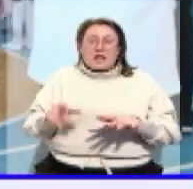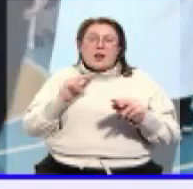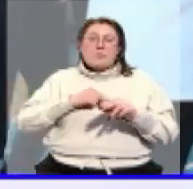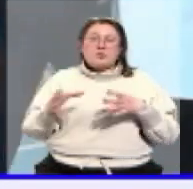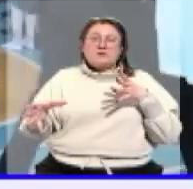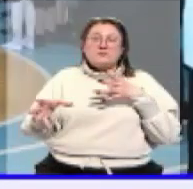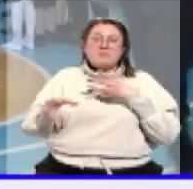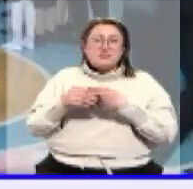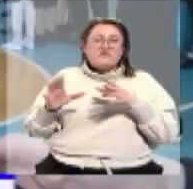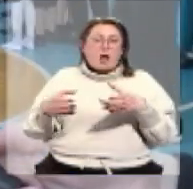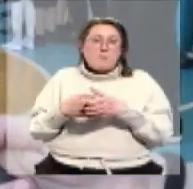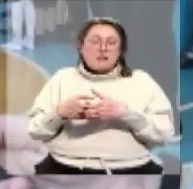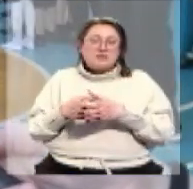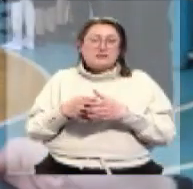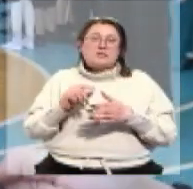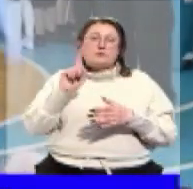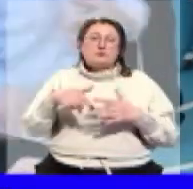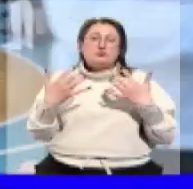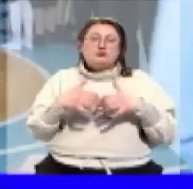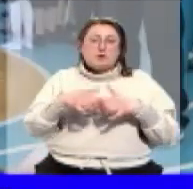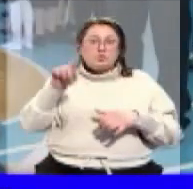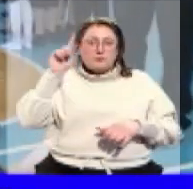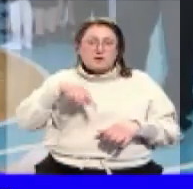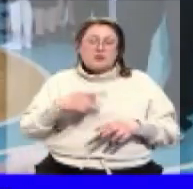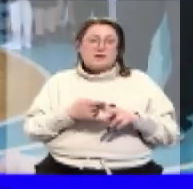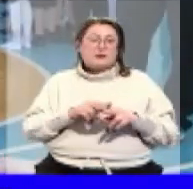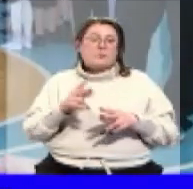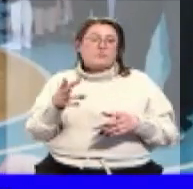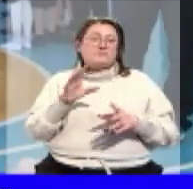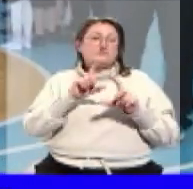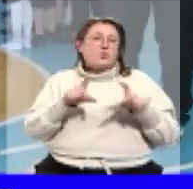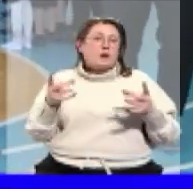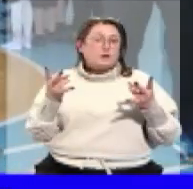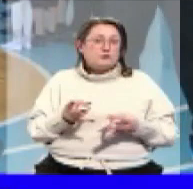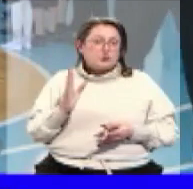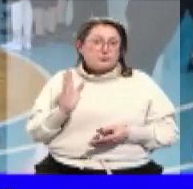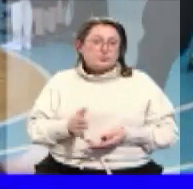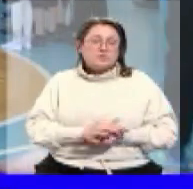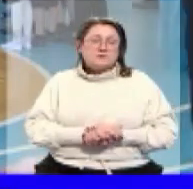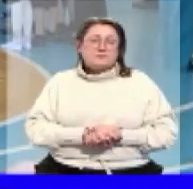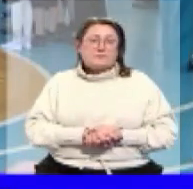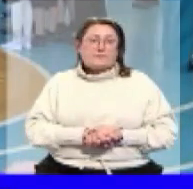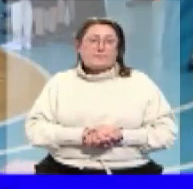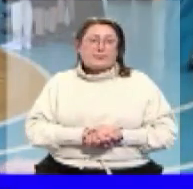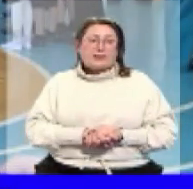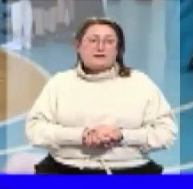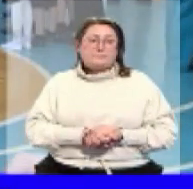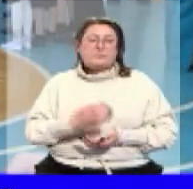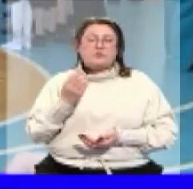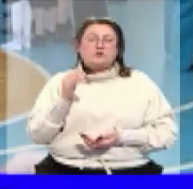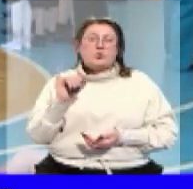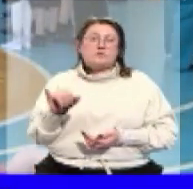команде. Также они будут считать, уметь. Это уже пригодятся им в школе. И еще у